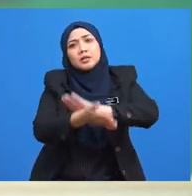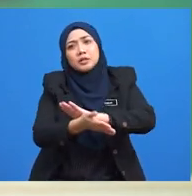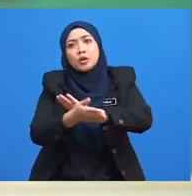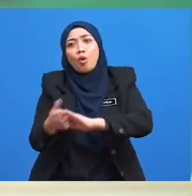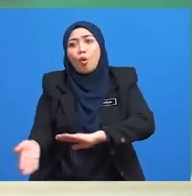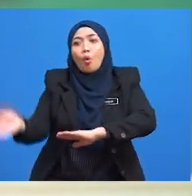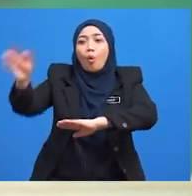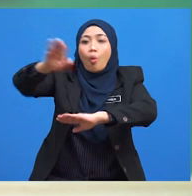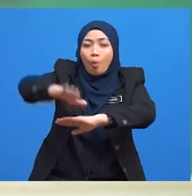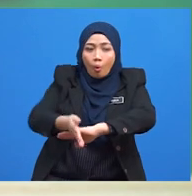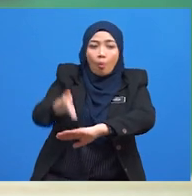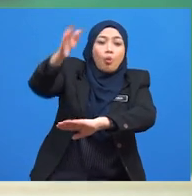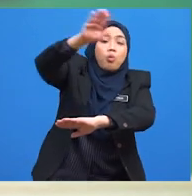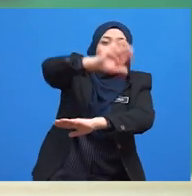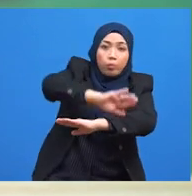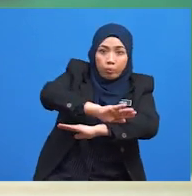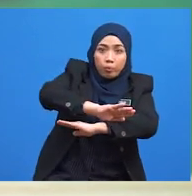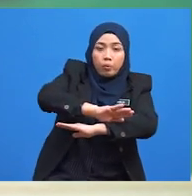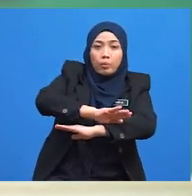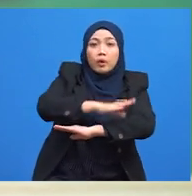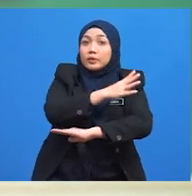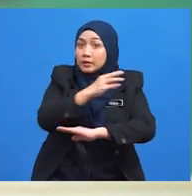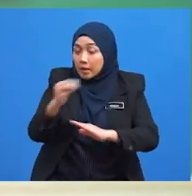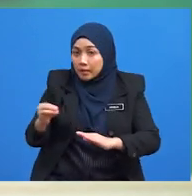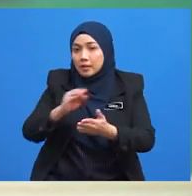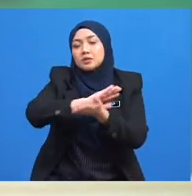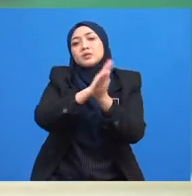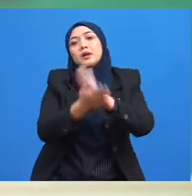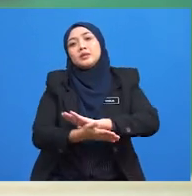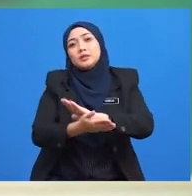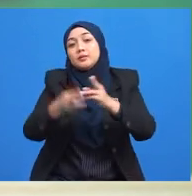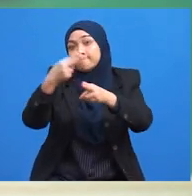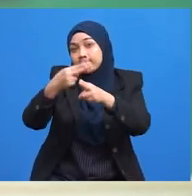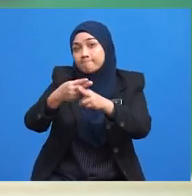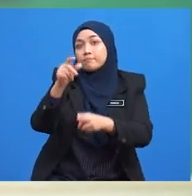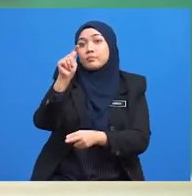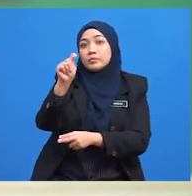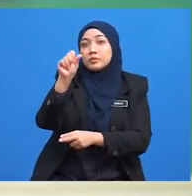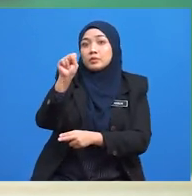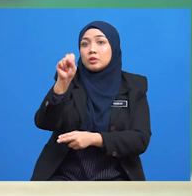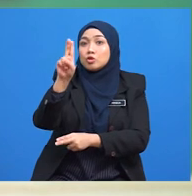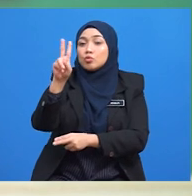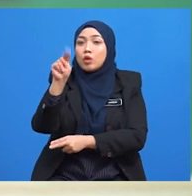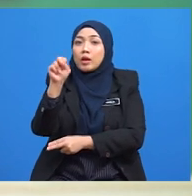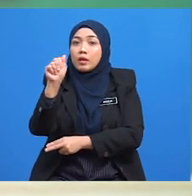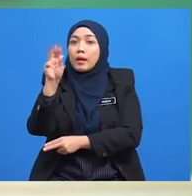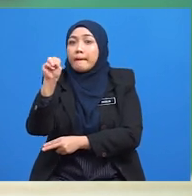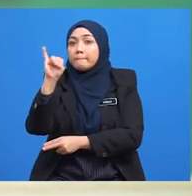ombak laut besar akan terhasil dan seterusnya akan menyebabkan berlakunya